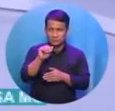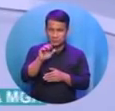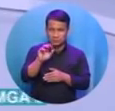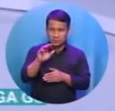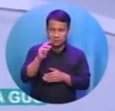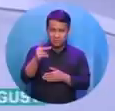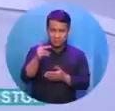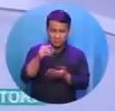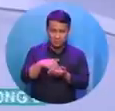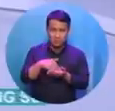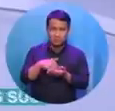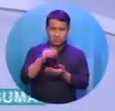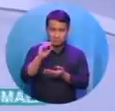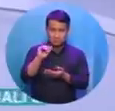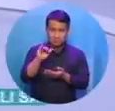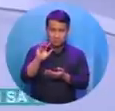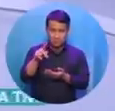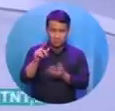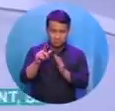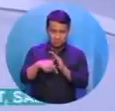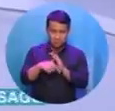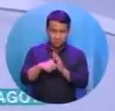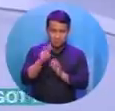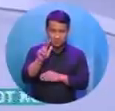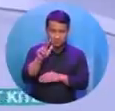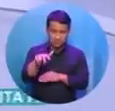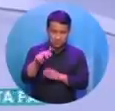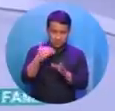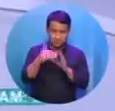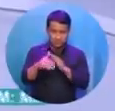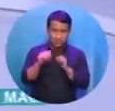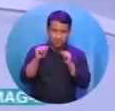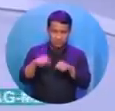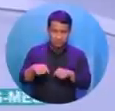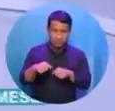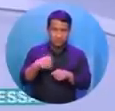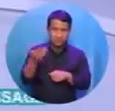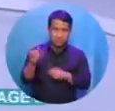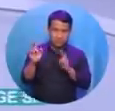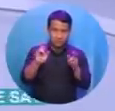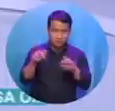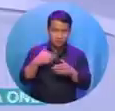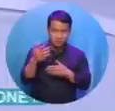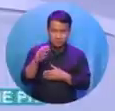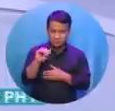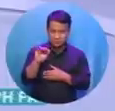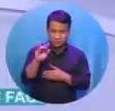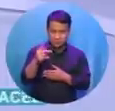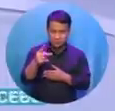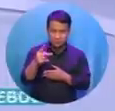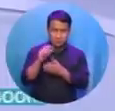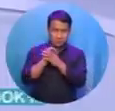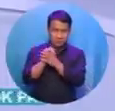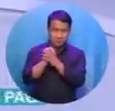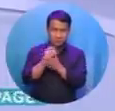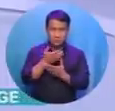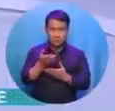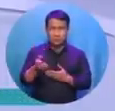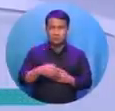15,000 pesos. Mamayang 3 o'clock, andyan na sa kamay mo ang 15,000 pesos. Congratulations